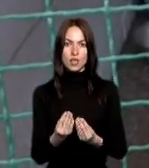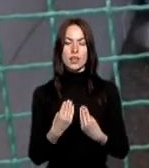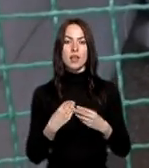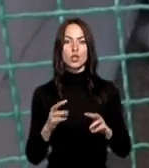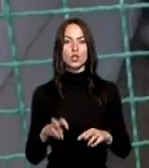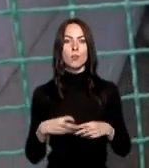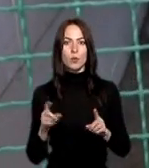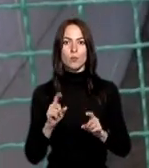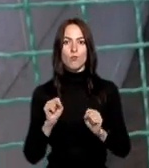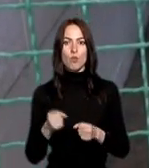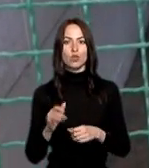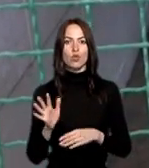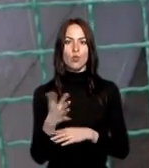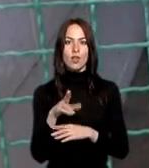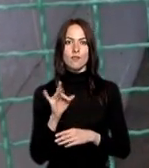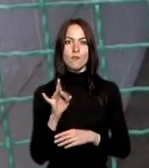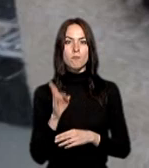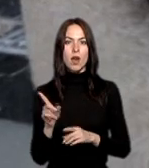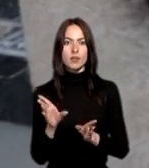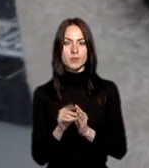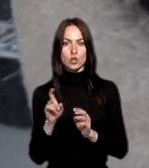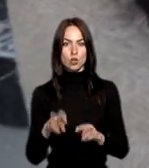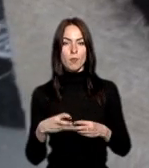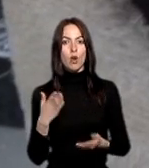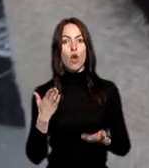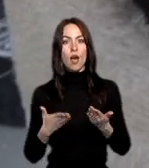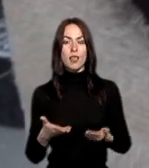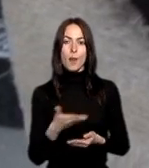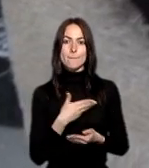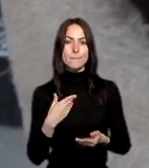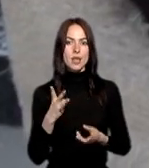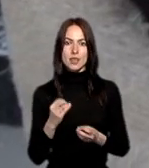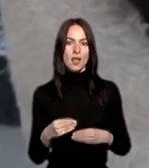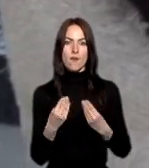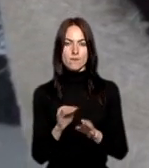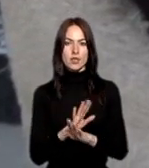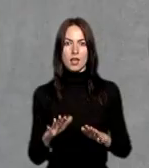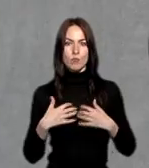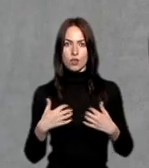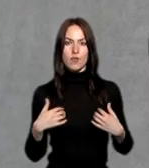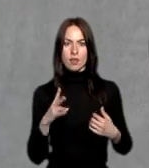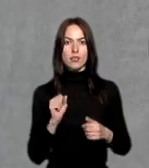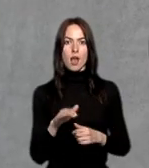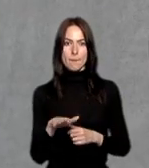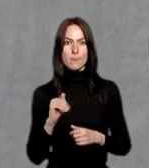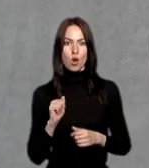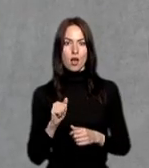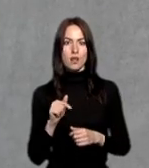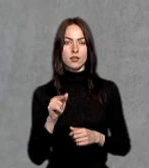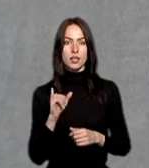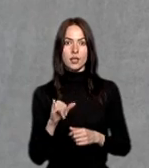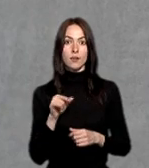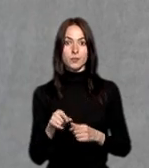собаку, тому що можна гуляти в парку з собакою. Але ми не видаємо тварин на прокат. І вона